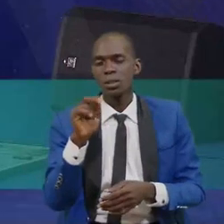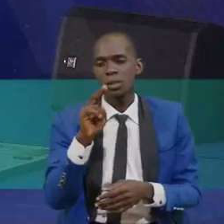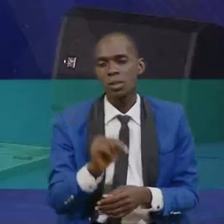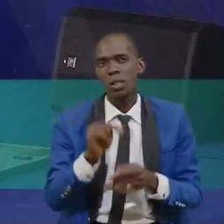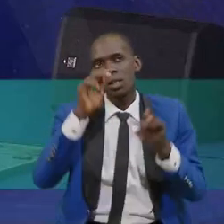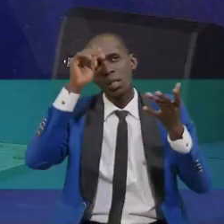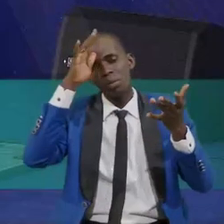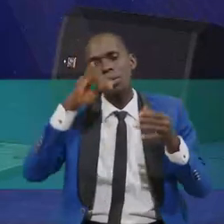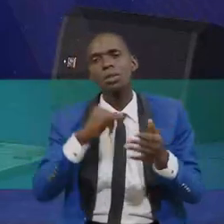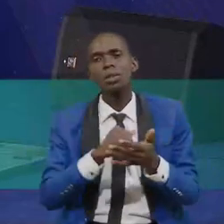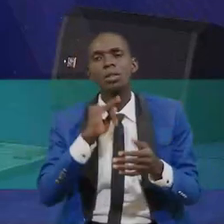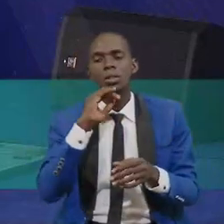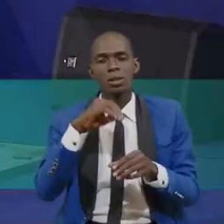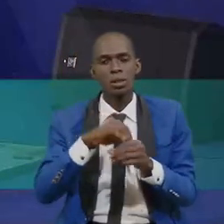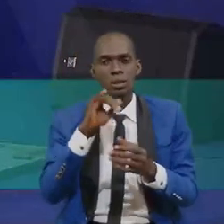Et c'est